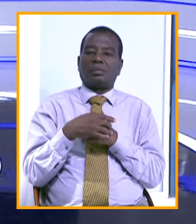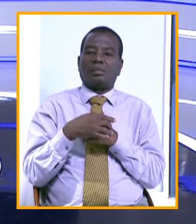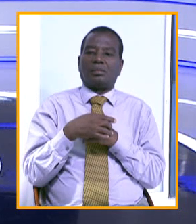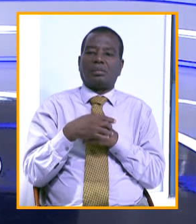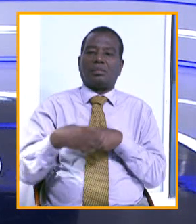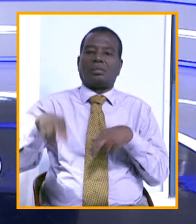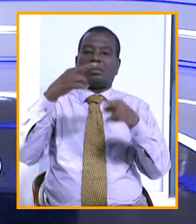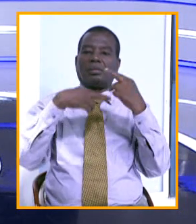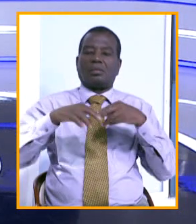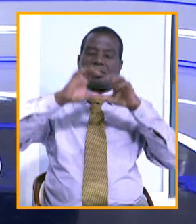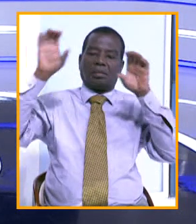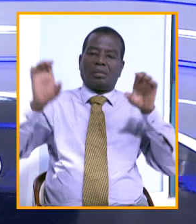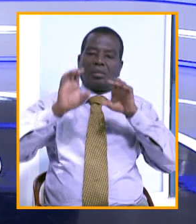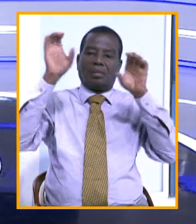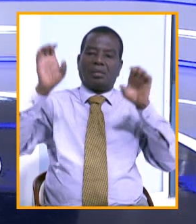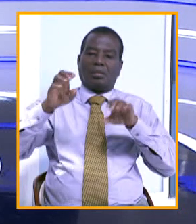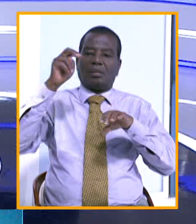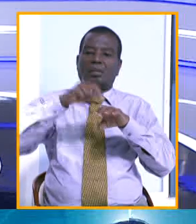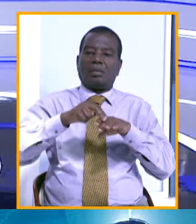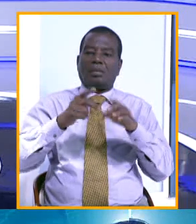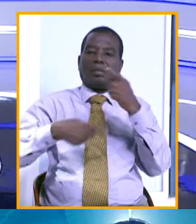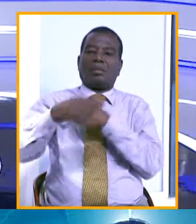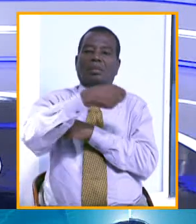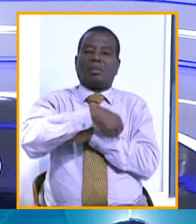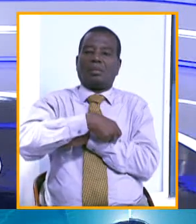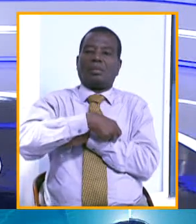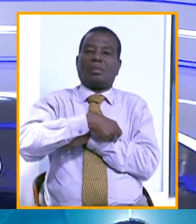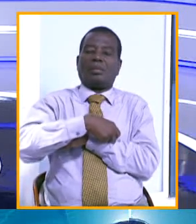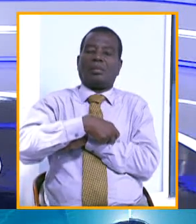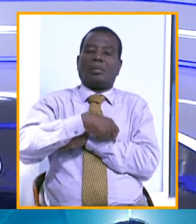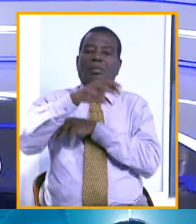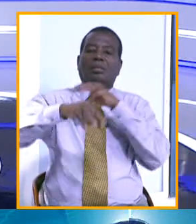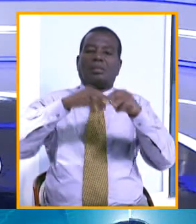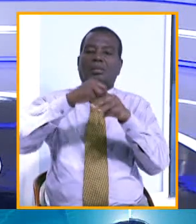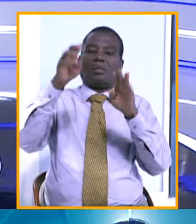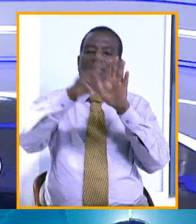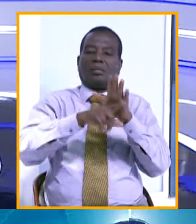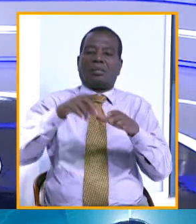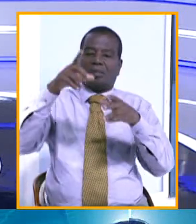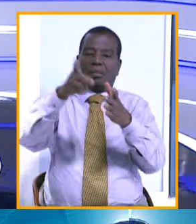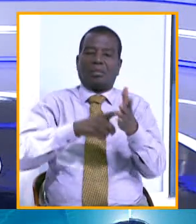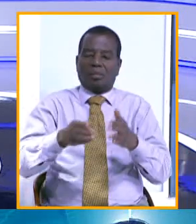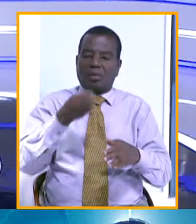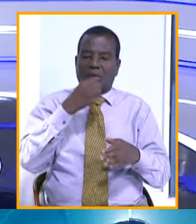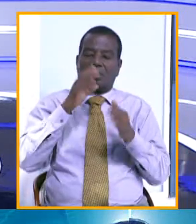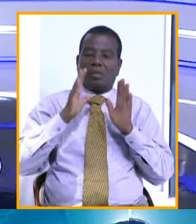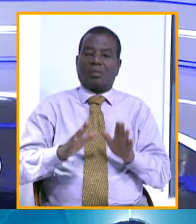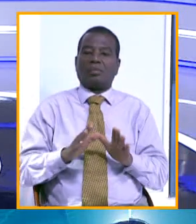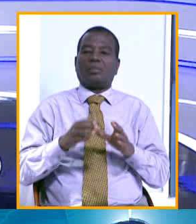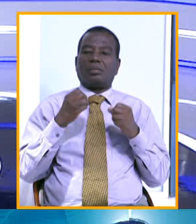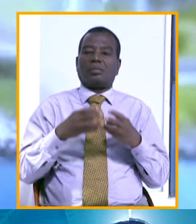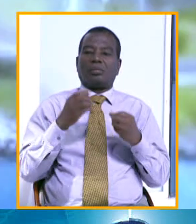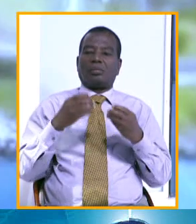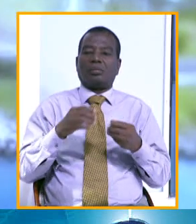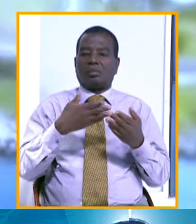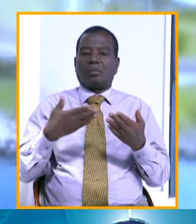Revenons sur la célébration hier de la Journée mondiale des droits des consommateurs. Plusieurs actions et rencontres à l'affiche.